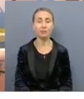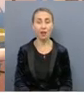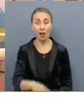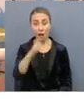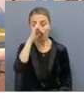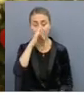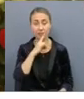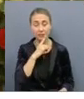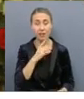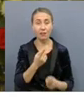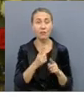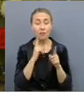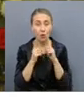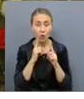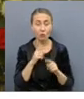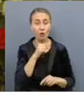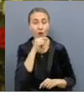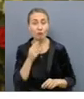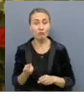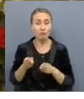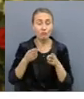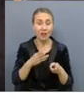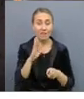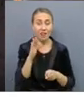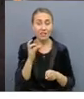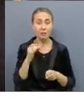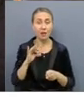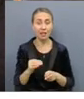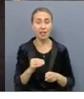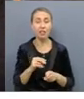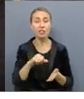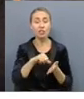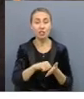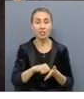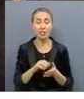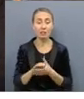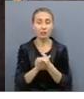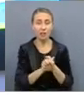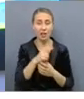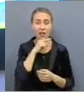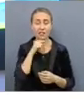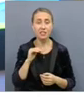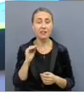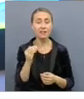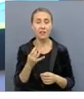отцов приняли участие и российские коллеги. Владимир Анисимов, член Центрального комитета Союза отцов Российской Федерации, предложил партнерство